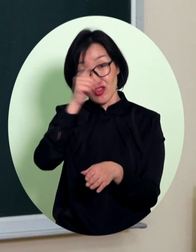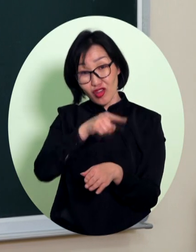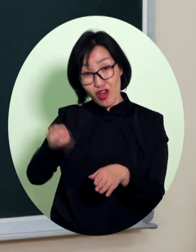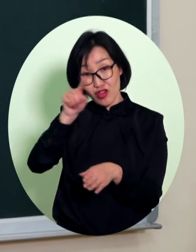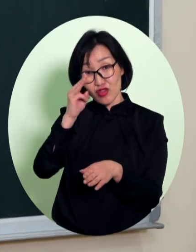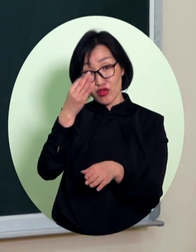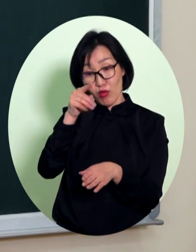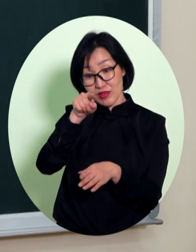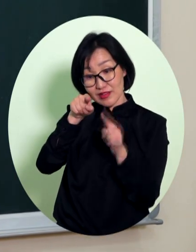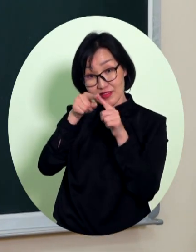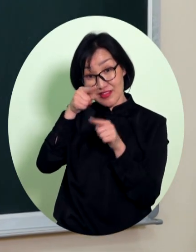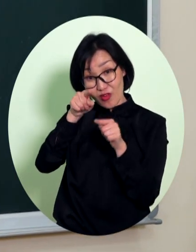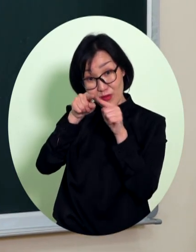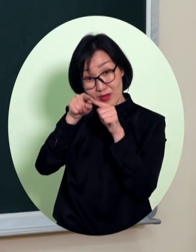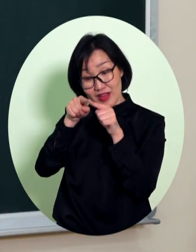төвийг дайруулад